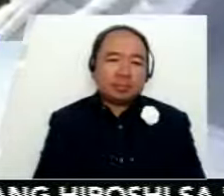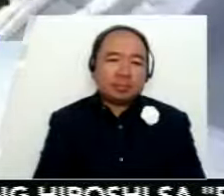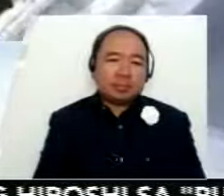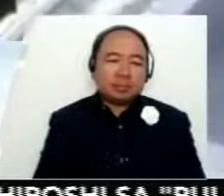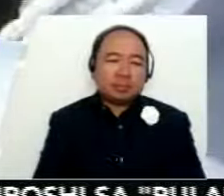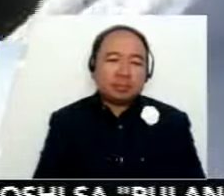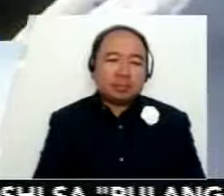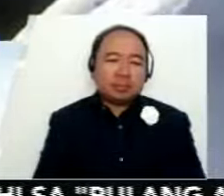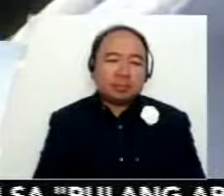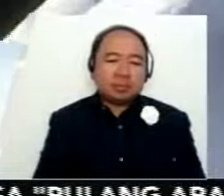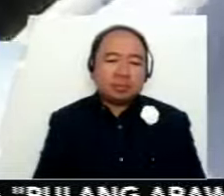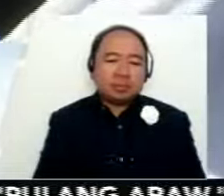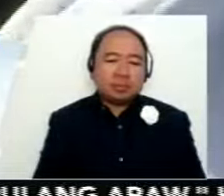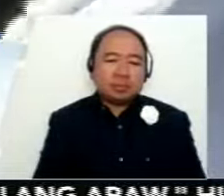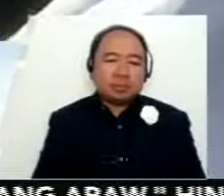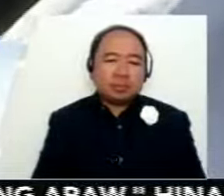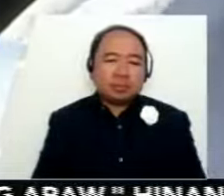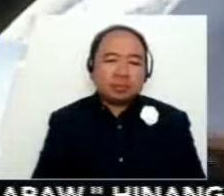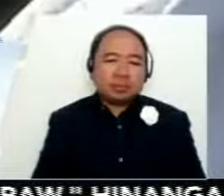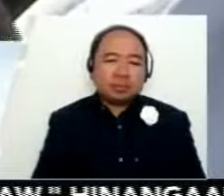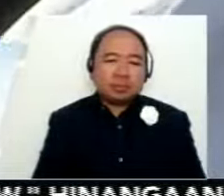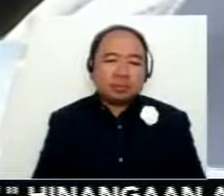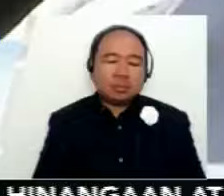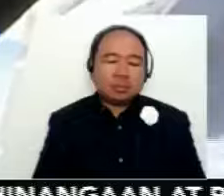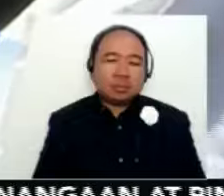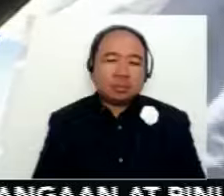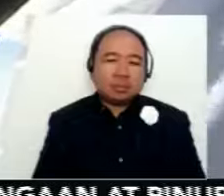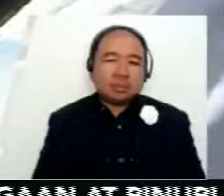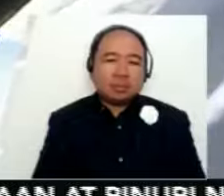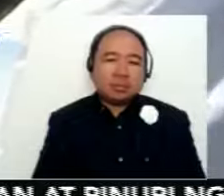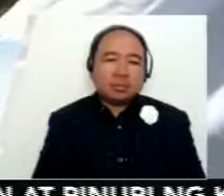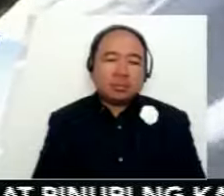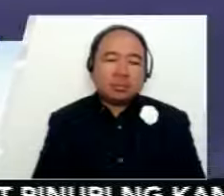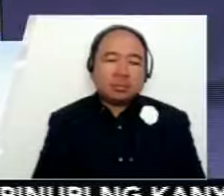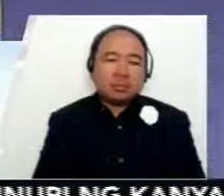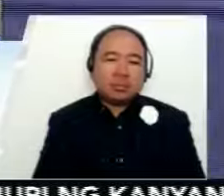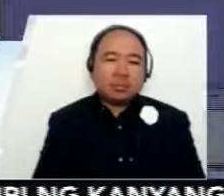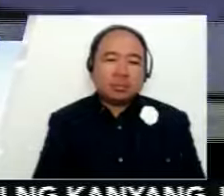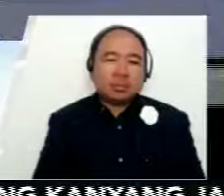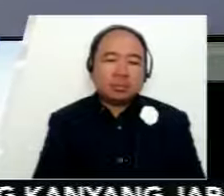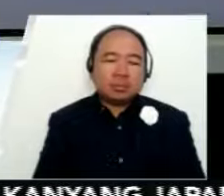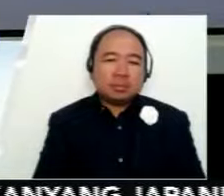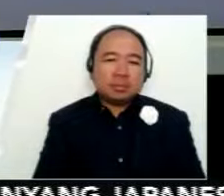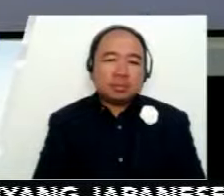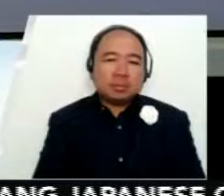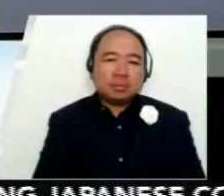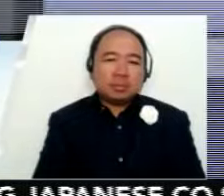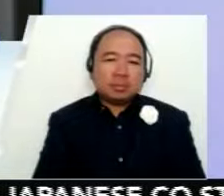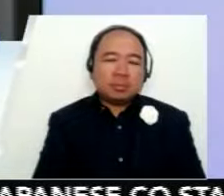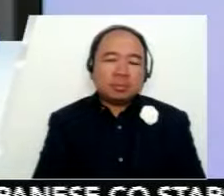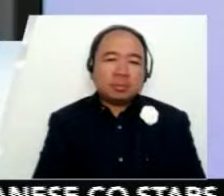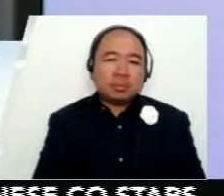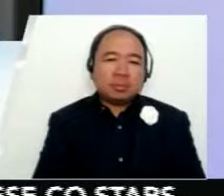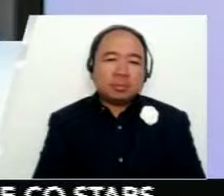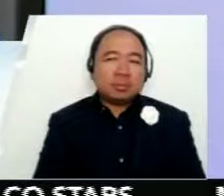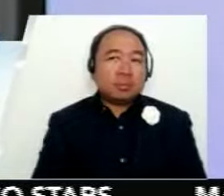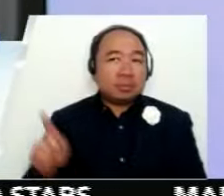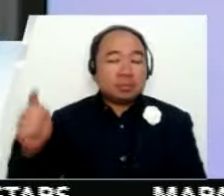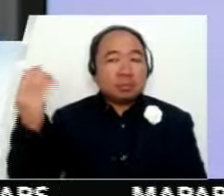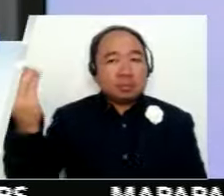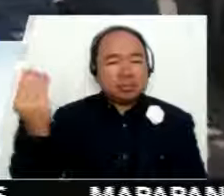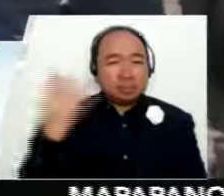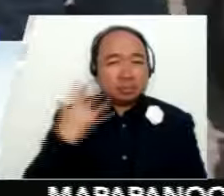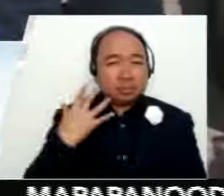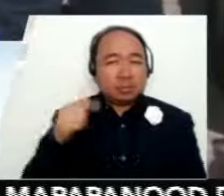Kailangan natin ilabas yung gamit. Ang gamit po, parang sa tao yan. Ang sumbong na itinimbre sa inyong Kapuso